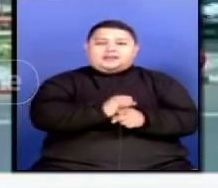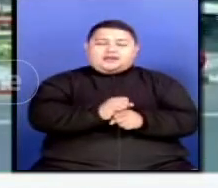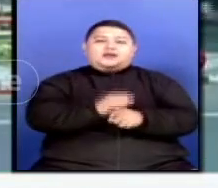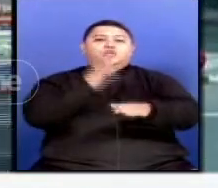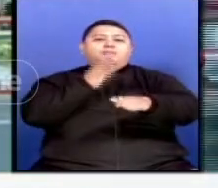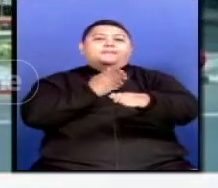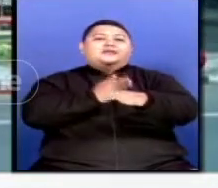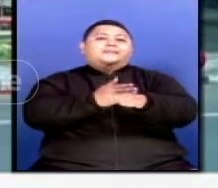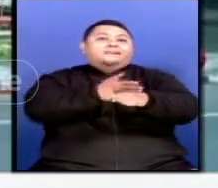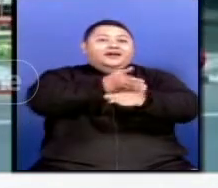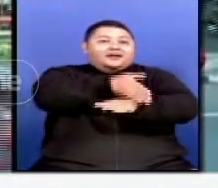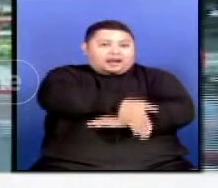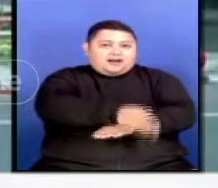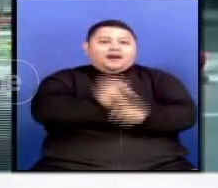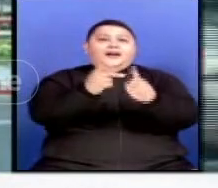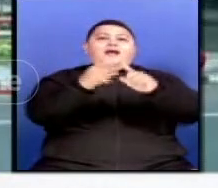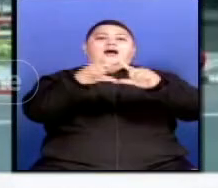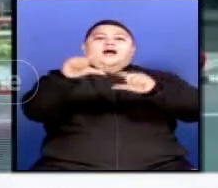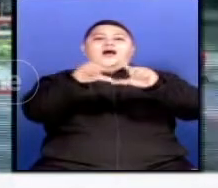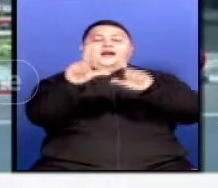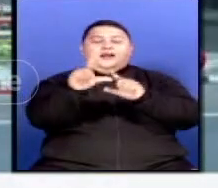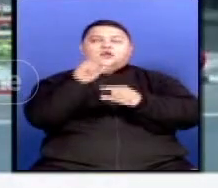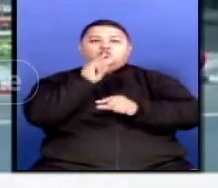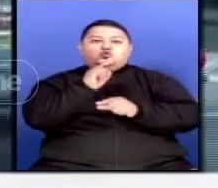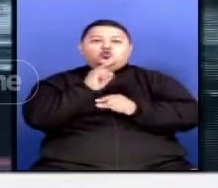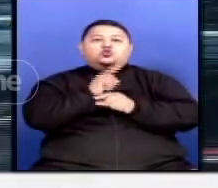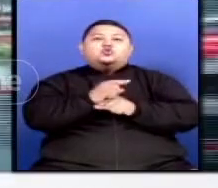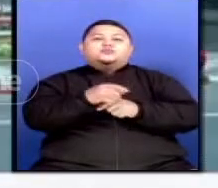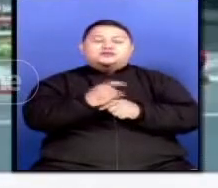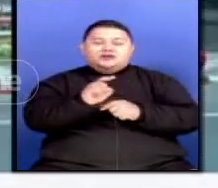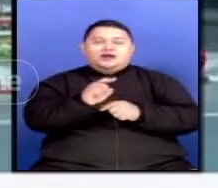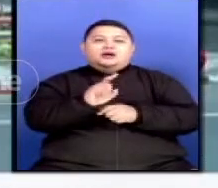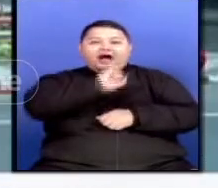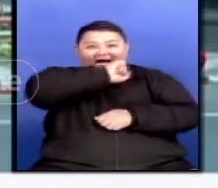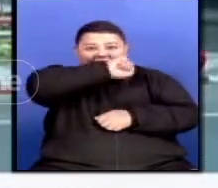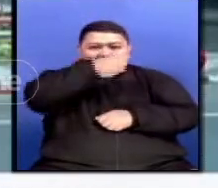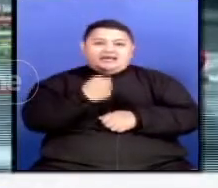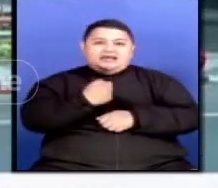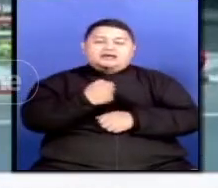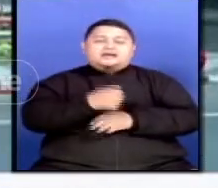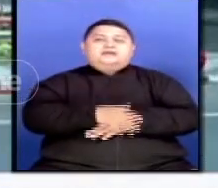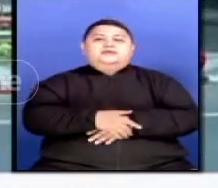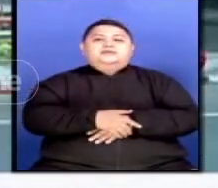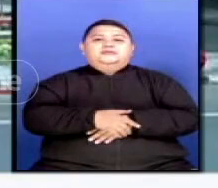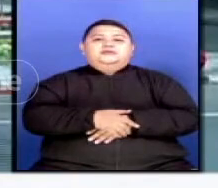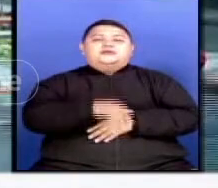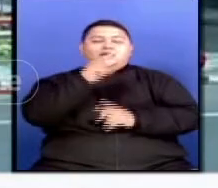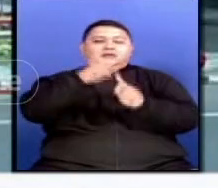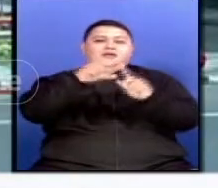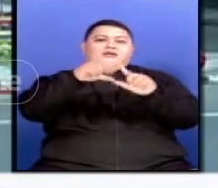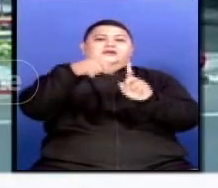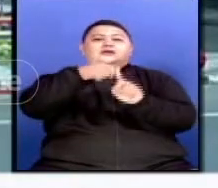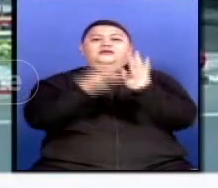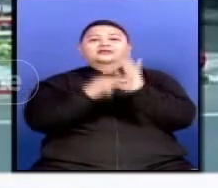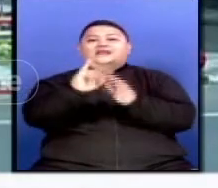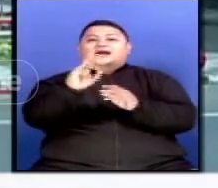halal dan pelatihan penanganan daging. Sebanyak 80 peserta yang terdiri dari takmir masjid